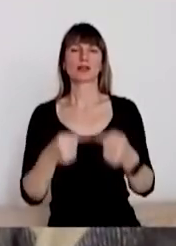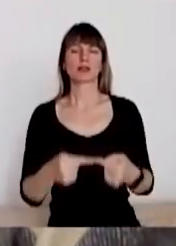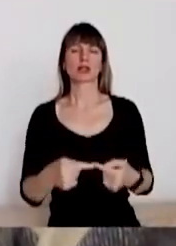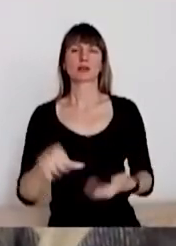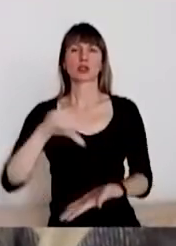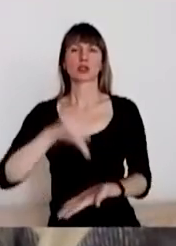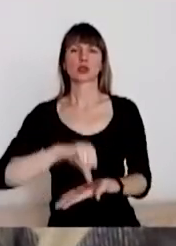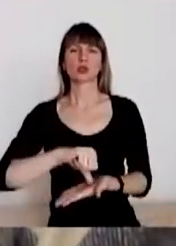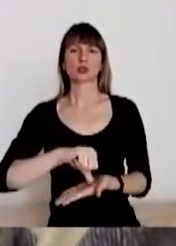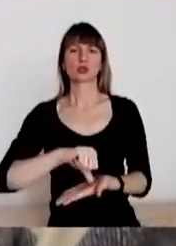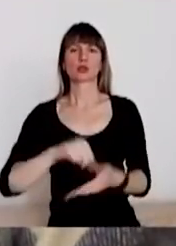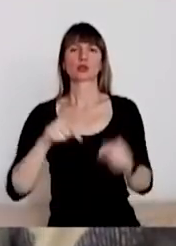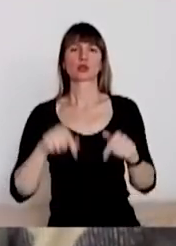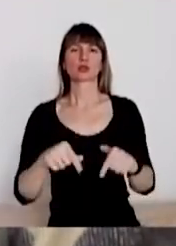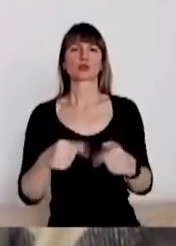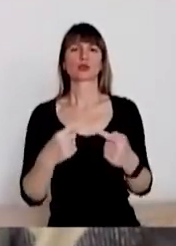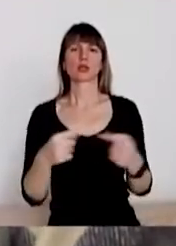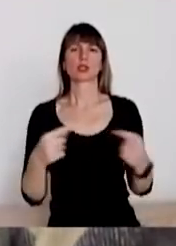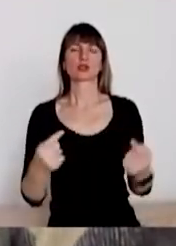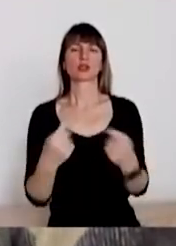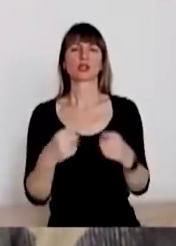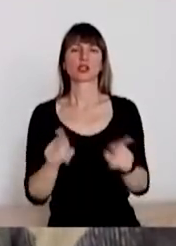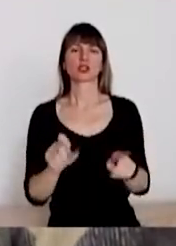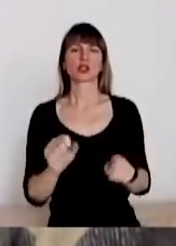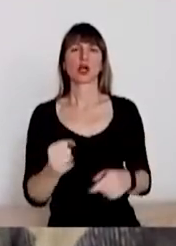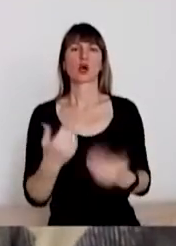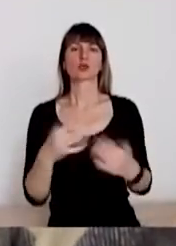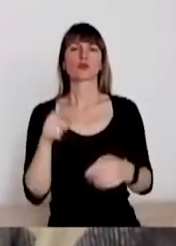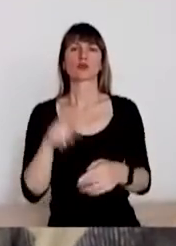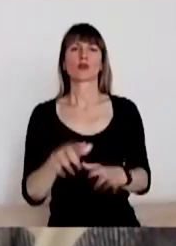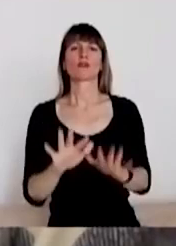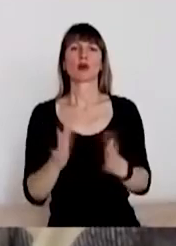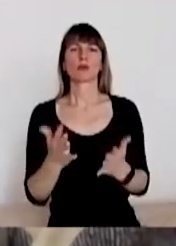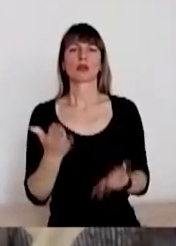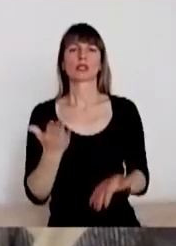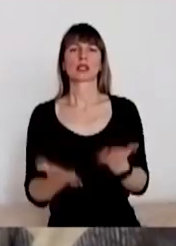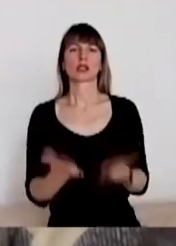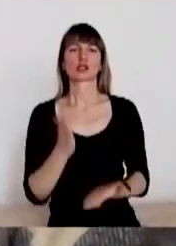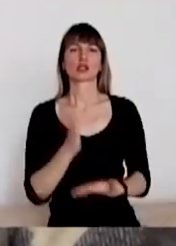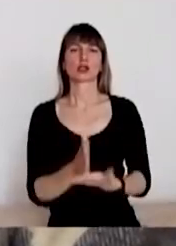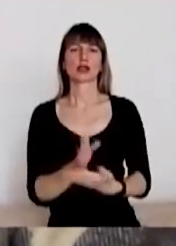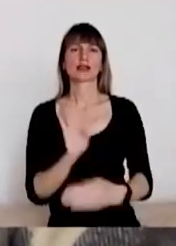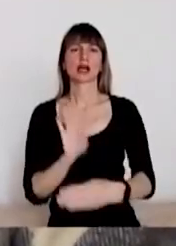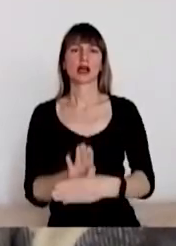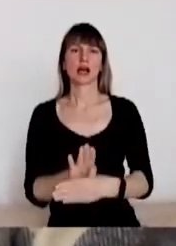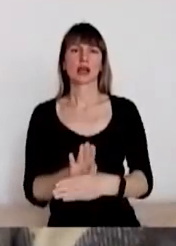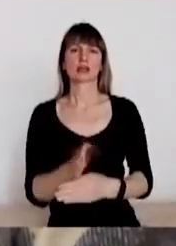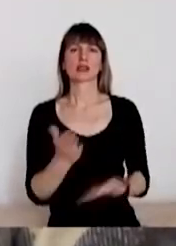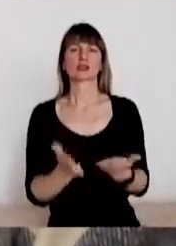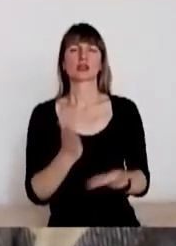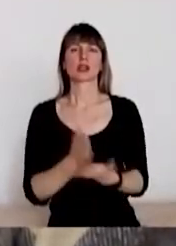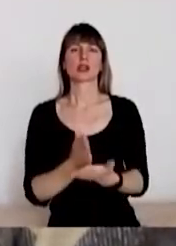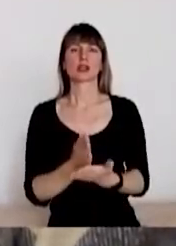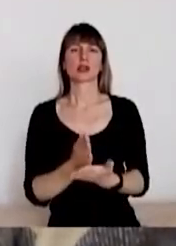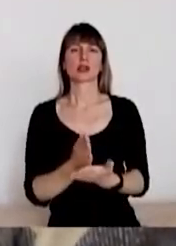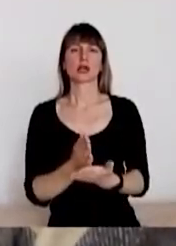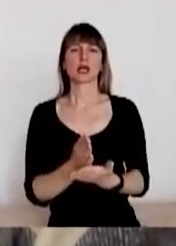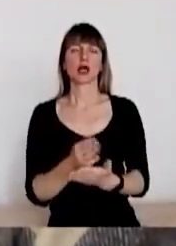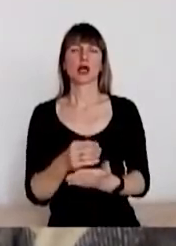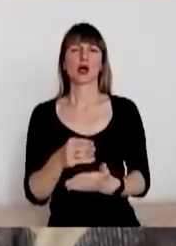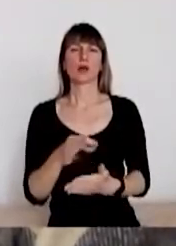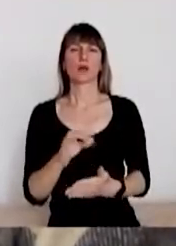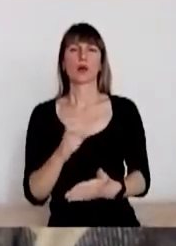присутність. Тут дещо інше. А вже у тому випадку, якщо є наказ, якщо є мобілізаційне розпорядження